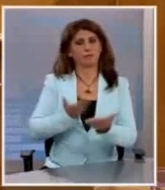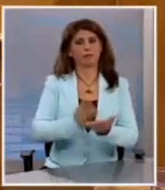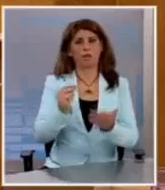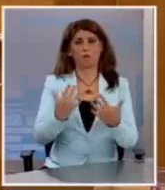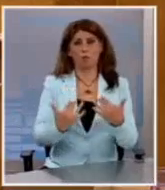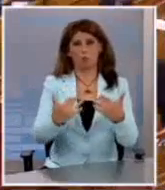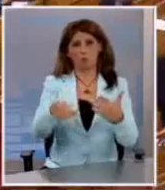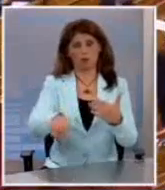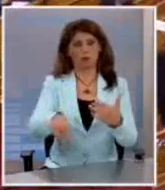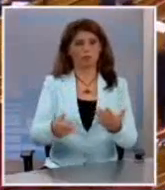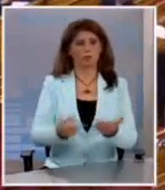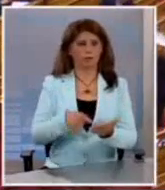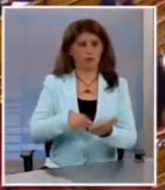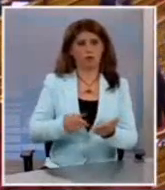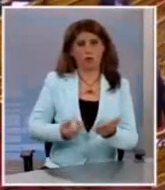αυτό.